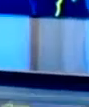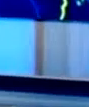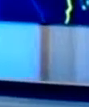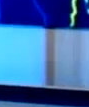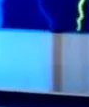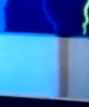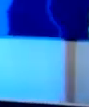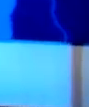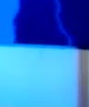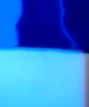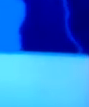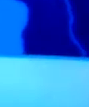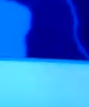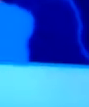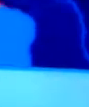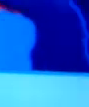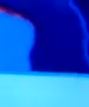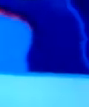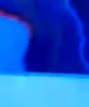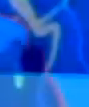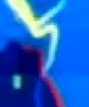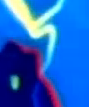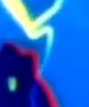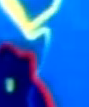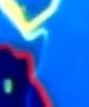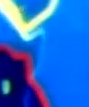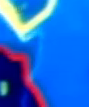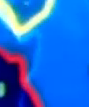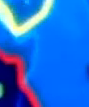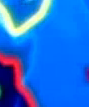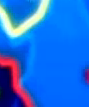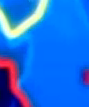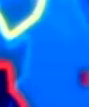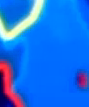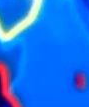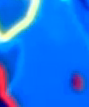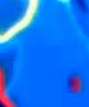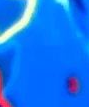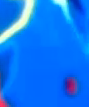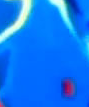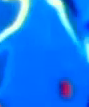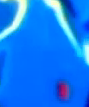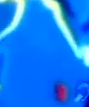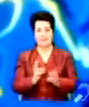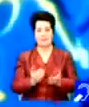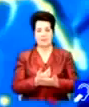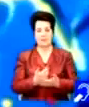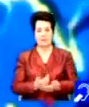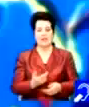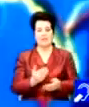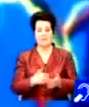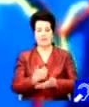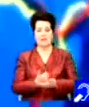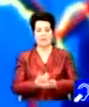Victoria Ocară vă prezintă Telejurnalul. Bună ziua, doamnelor și domnilor! Bine v-am găsit la Telejurnal. Iată